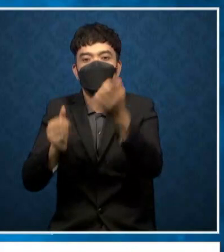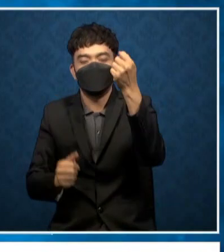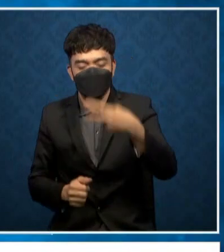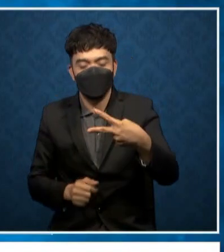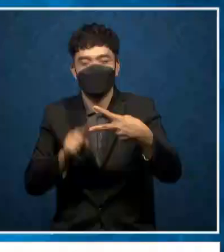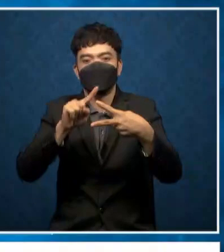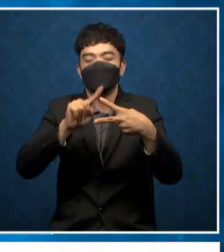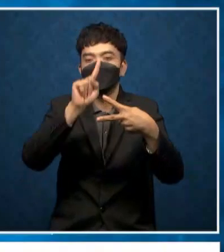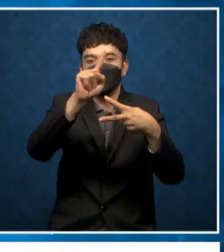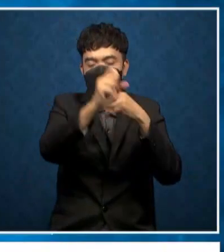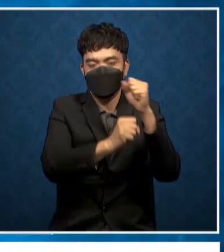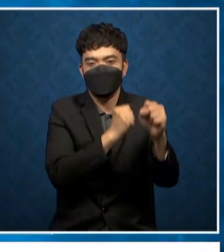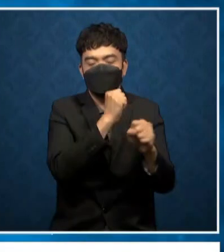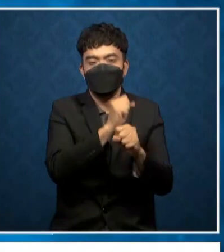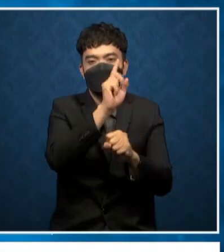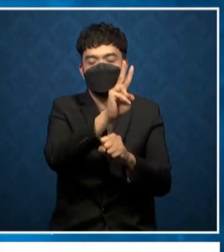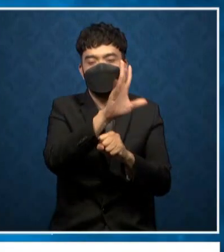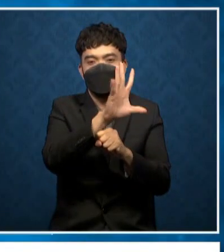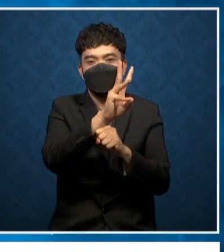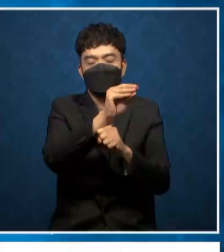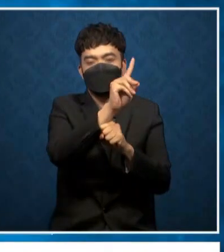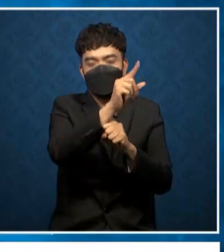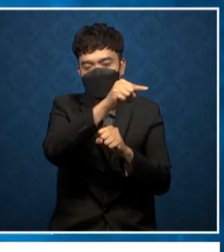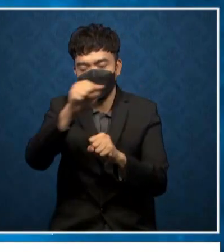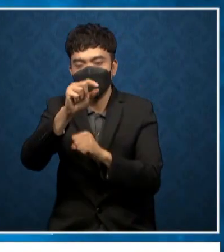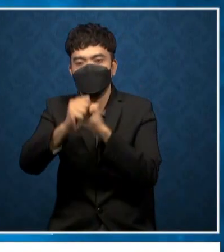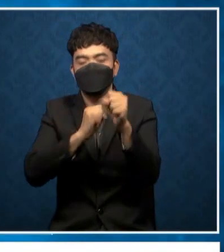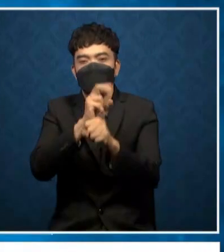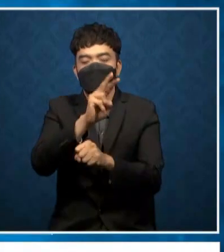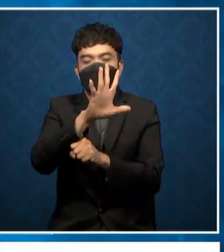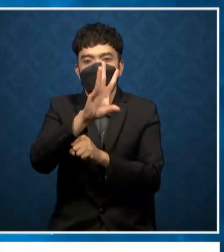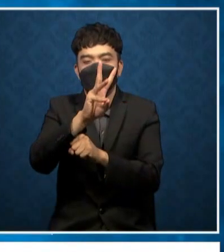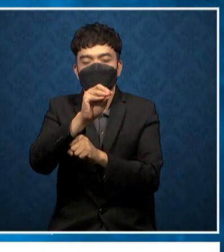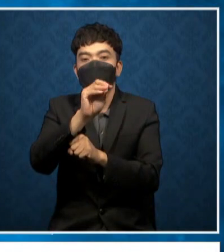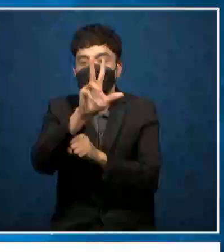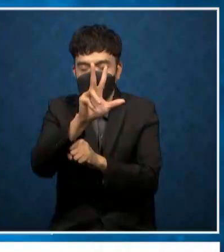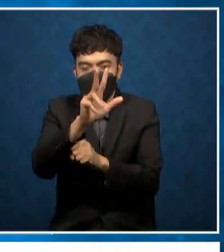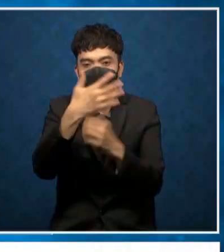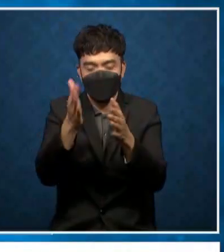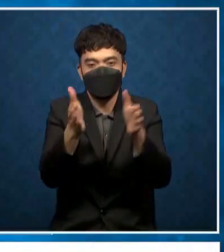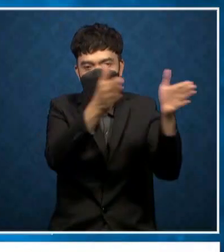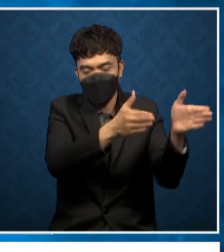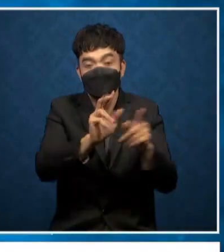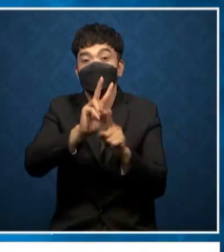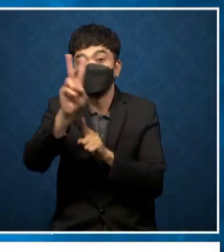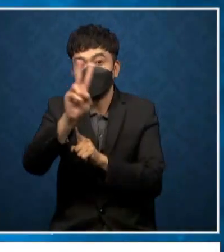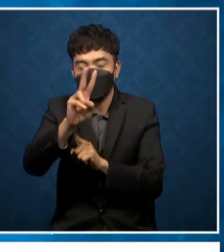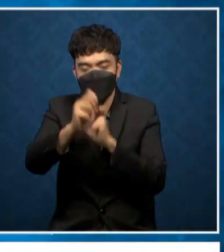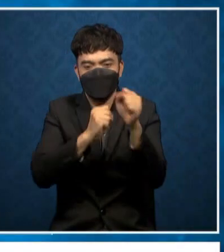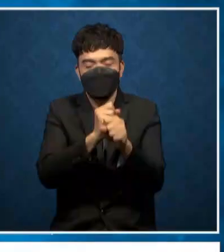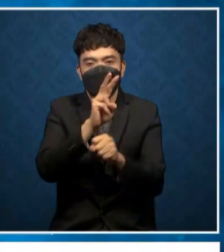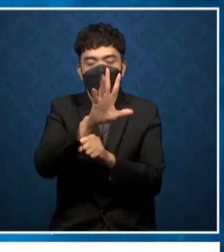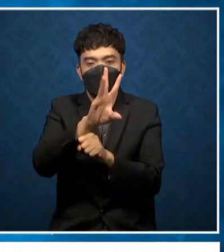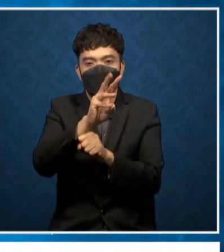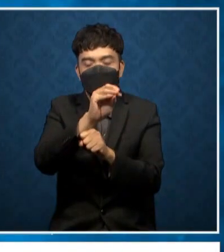ที่ 1 ตั้แตปี 2561 ถึง 2563และช่วที่ 2,264 ถึง